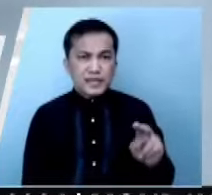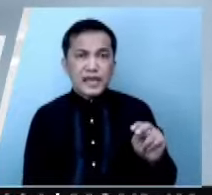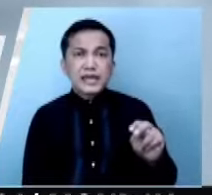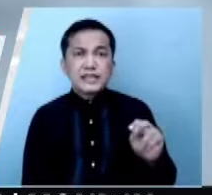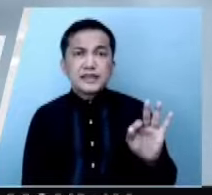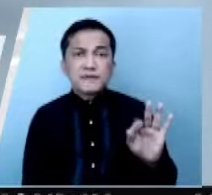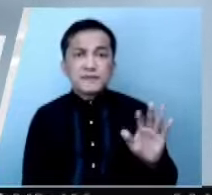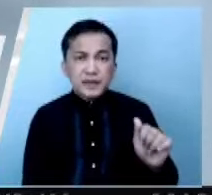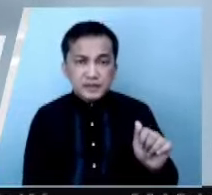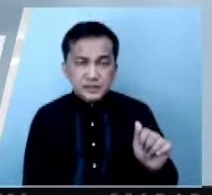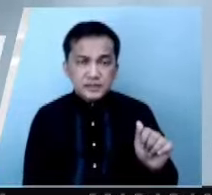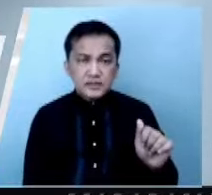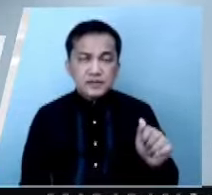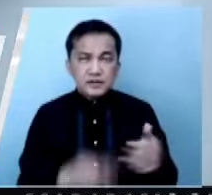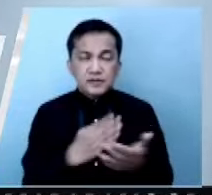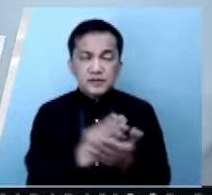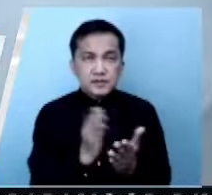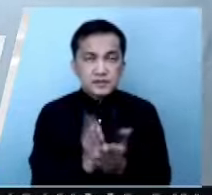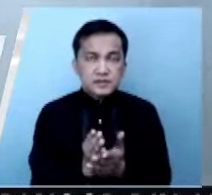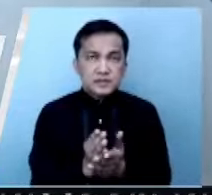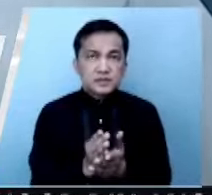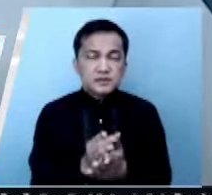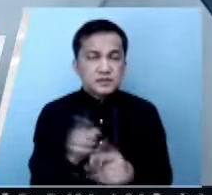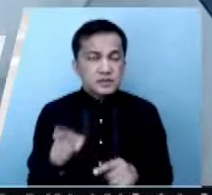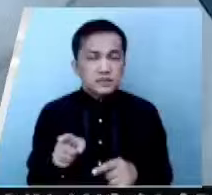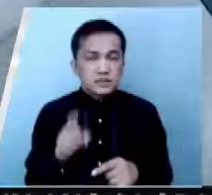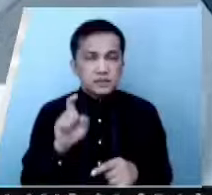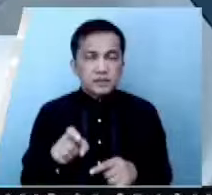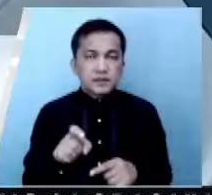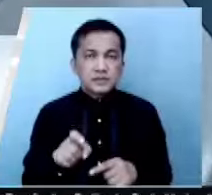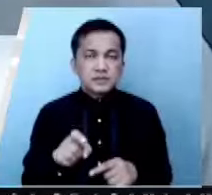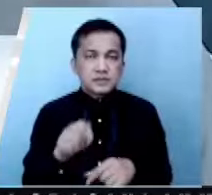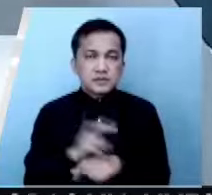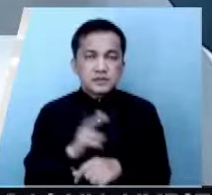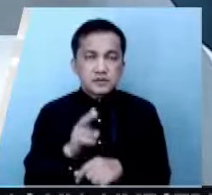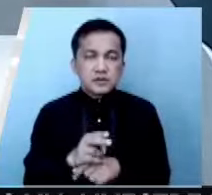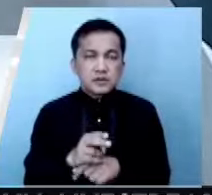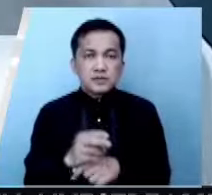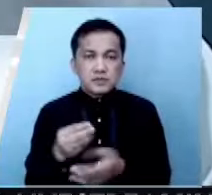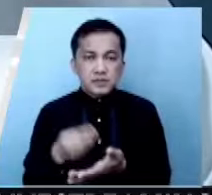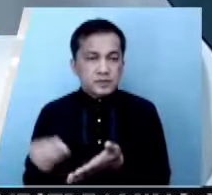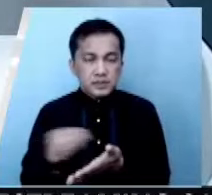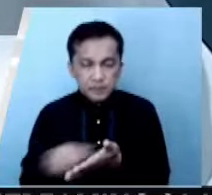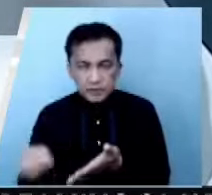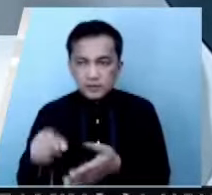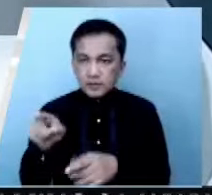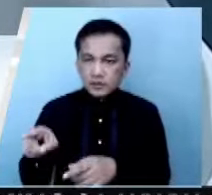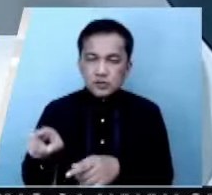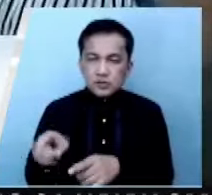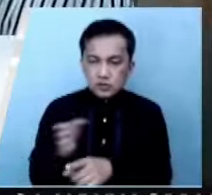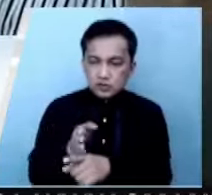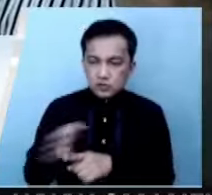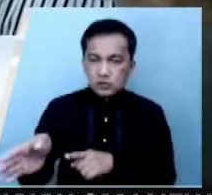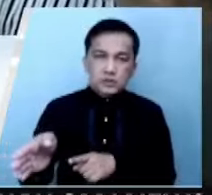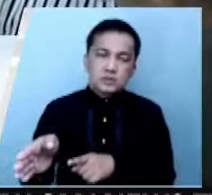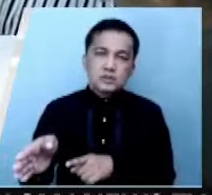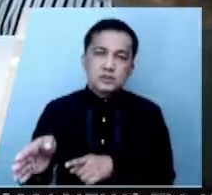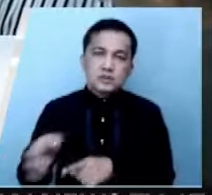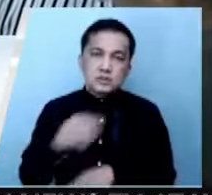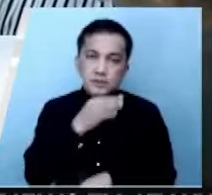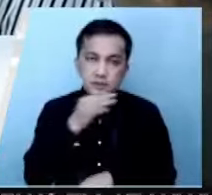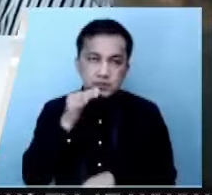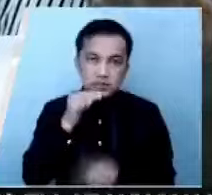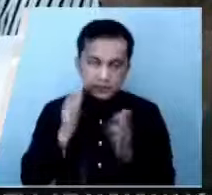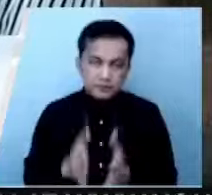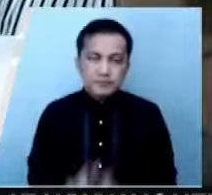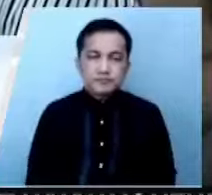ang budget niya for palay procurement dapat po ginagamit o binibili tuwiran sa ating mga magsasaka.